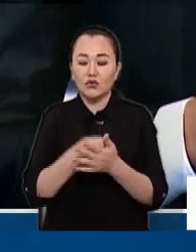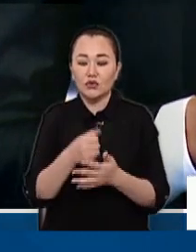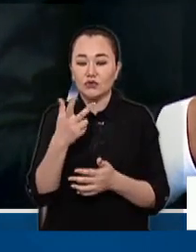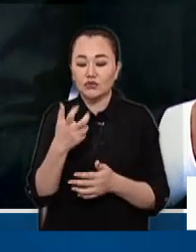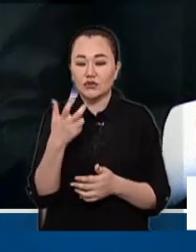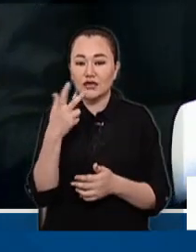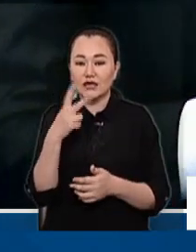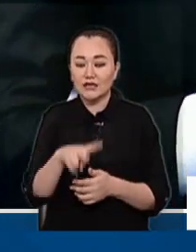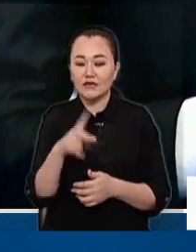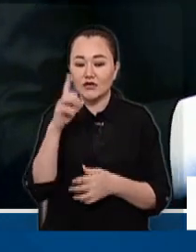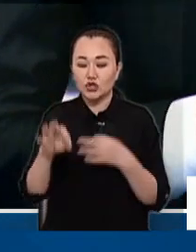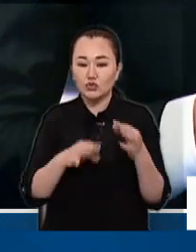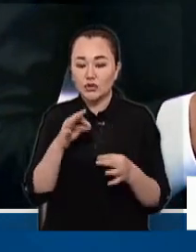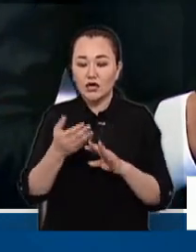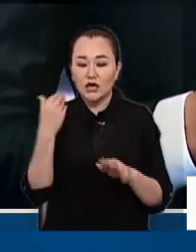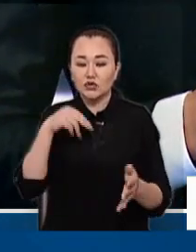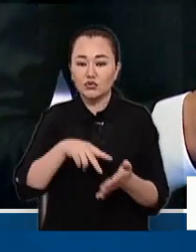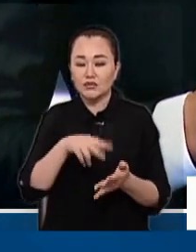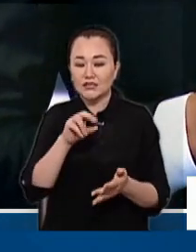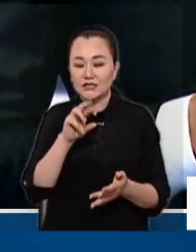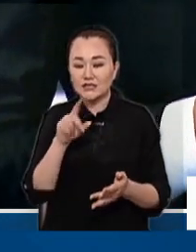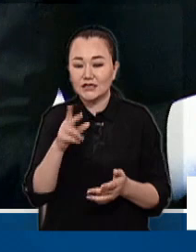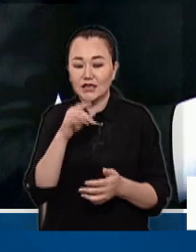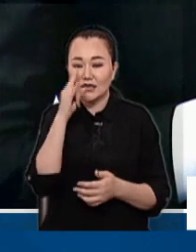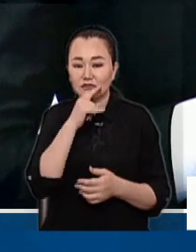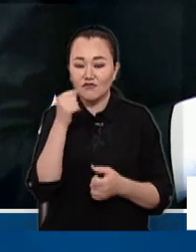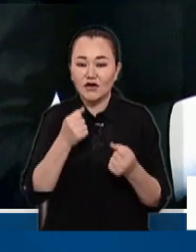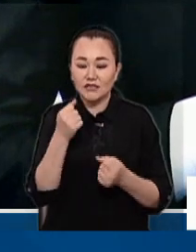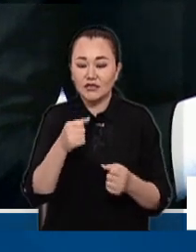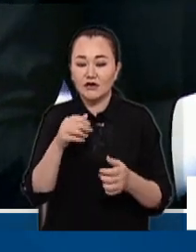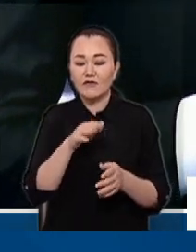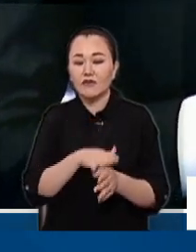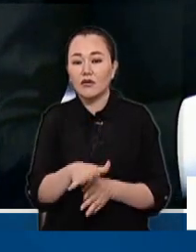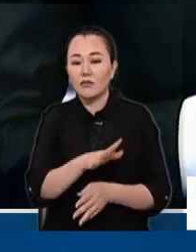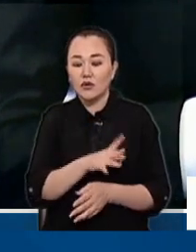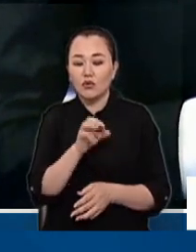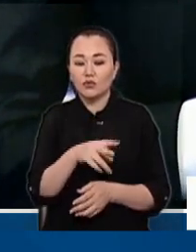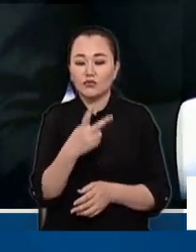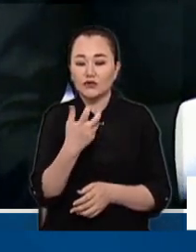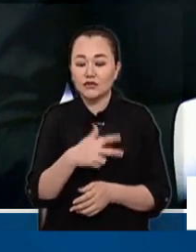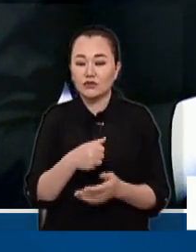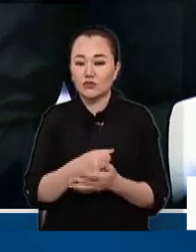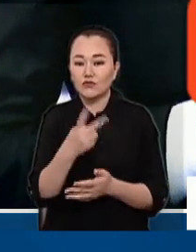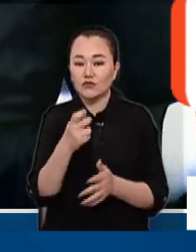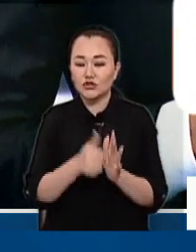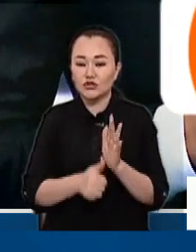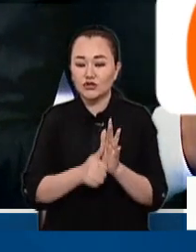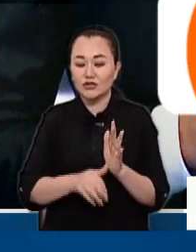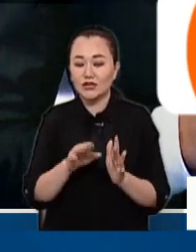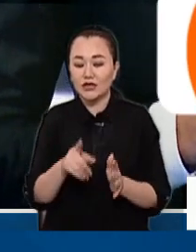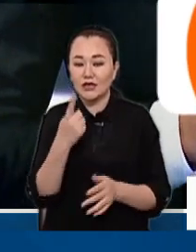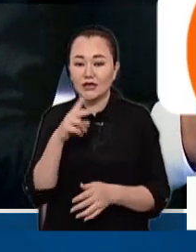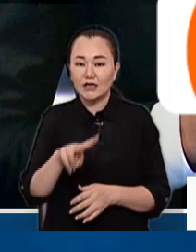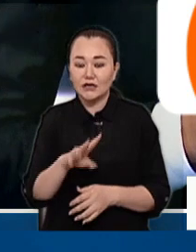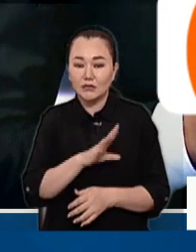300 литров в сутки. Раньше стоимость дизтоплива для казахстанских водителей составляла от 230 до 260 тенге за